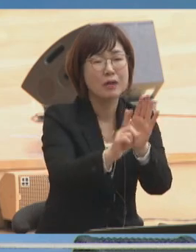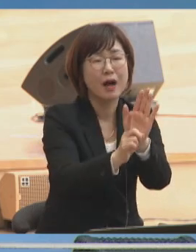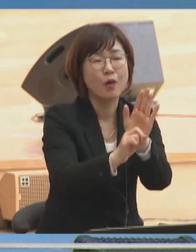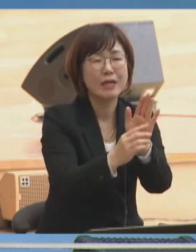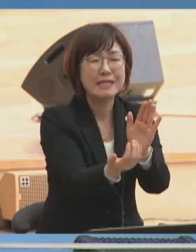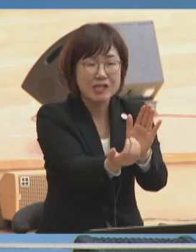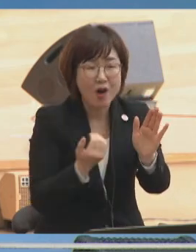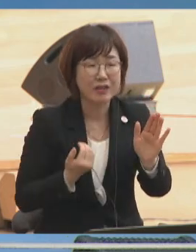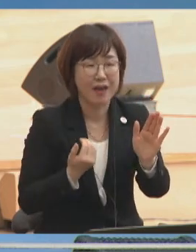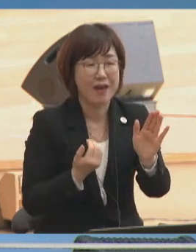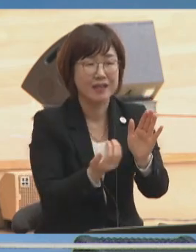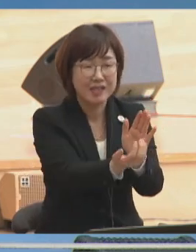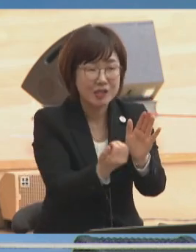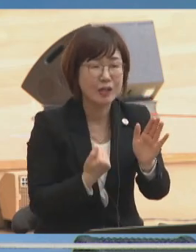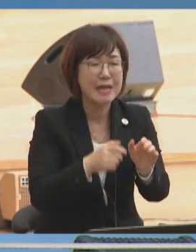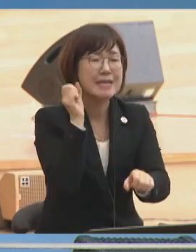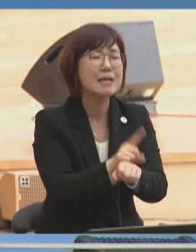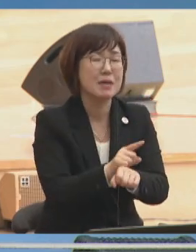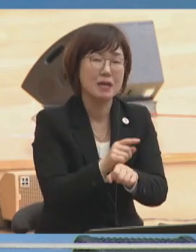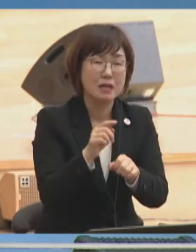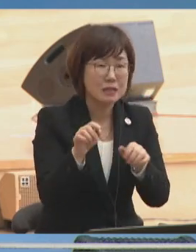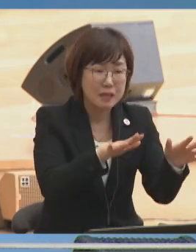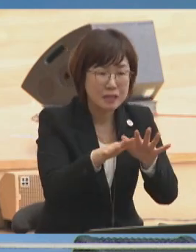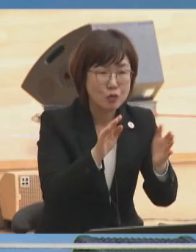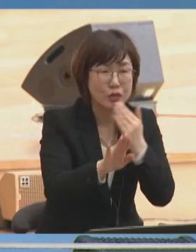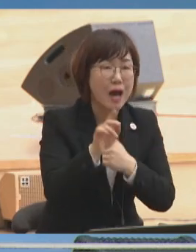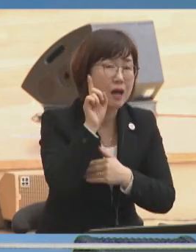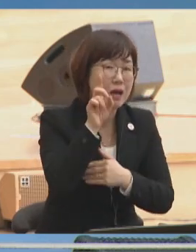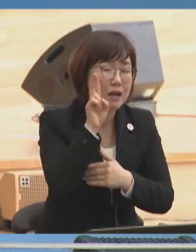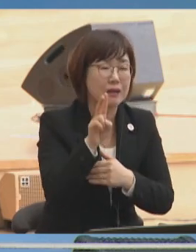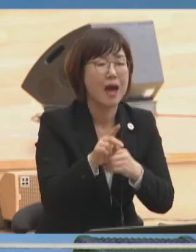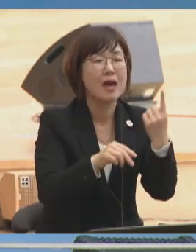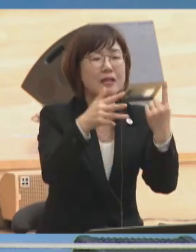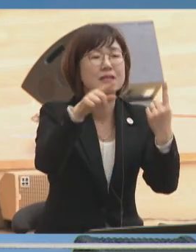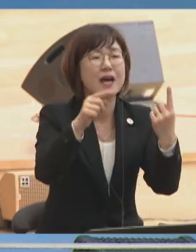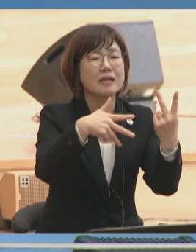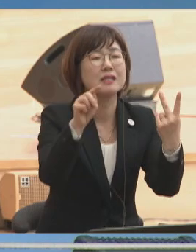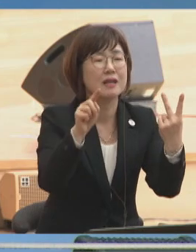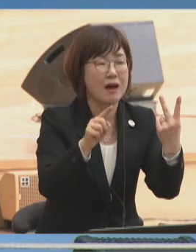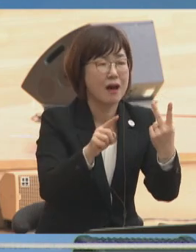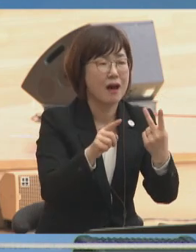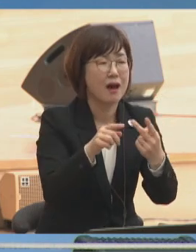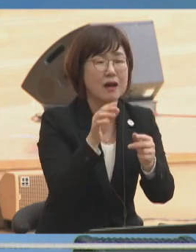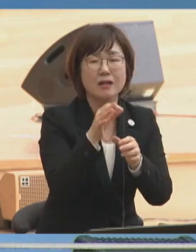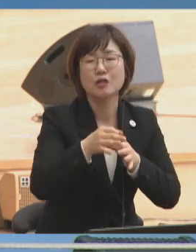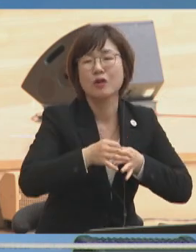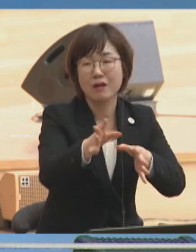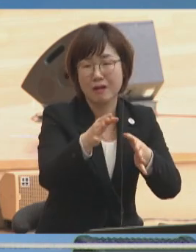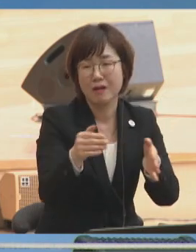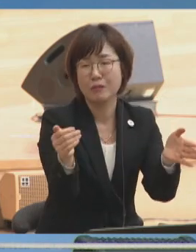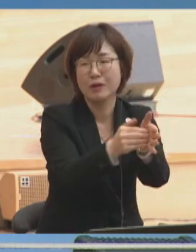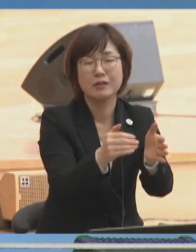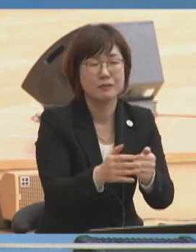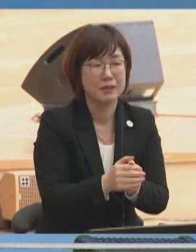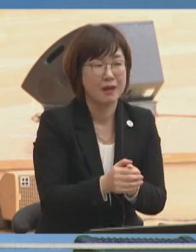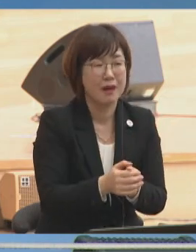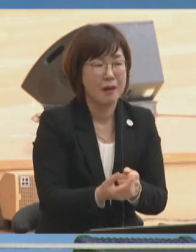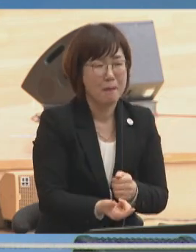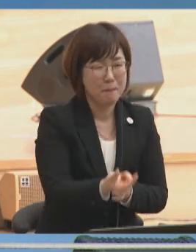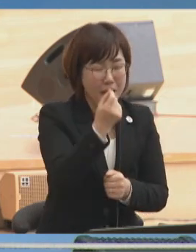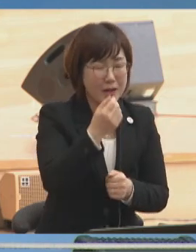이전에 벌써 지진이 일어났는데 이틀인가 3일 만에 벌써 1차 지원, 2차 지원 벌써 보냈어요. 급하게